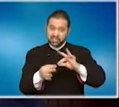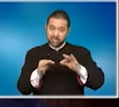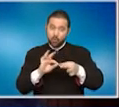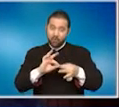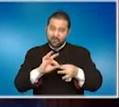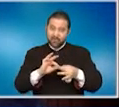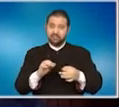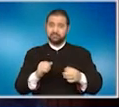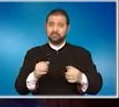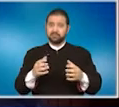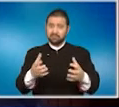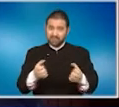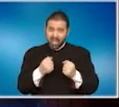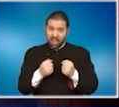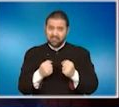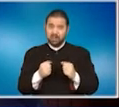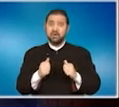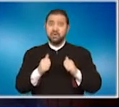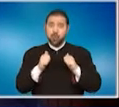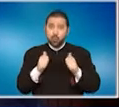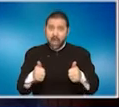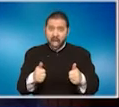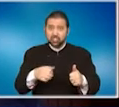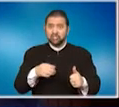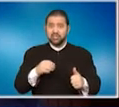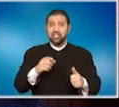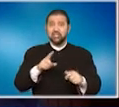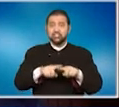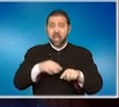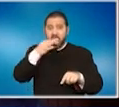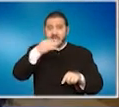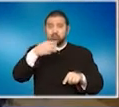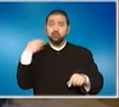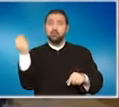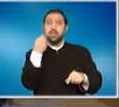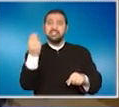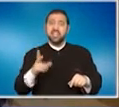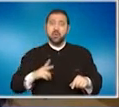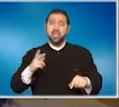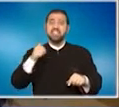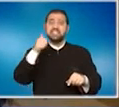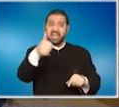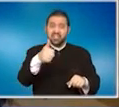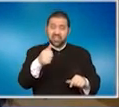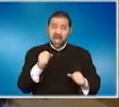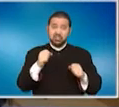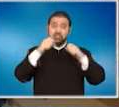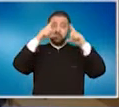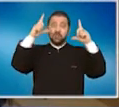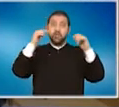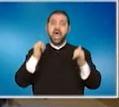Dumnezeu, tu să ai încredere că ce a spus Dumnezeu așa este și de aici înainte minunea cea mai mare s-a produs.